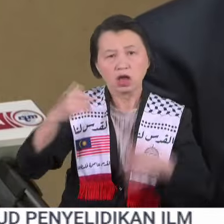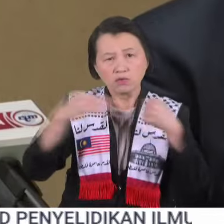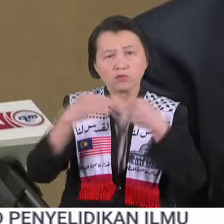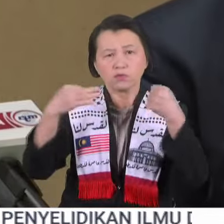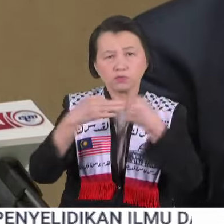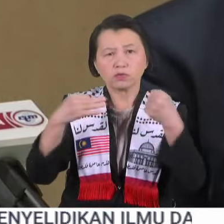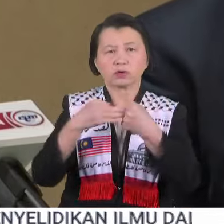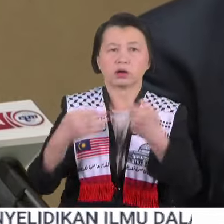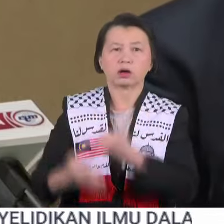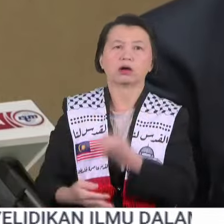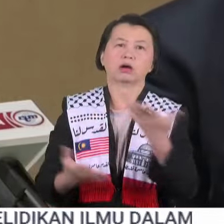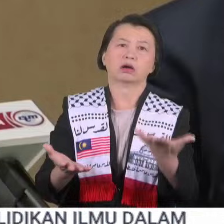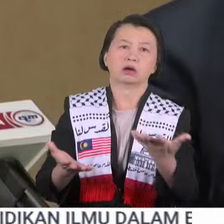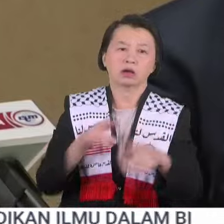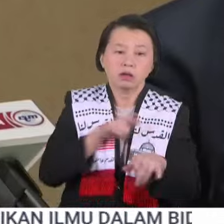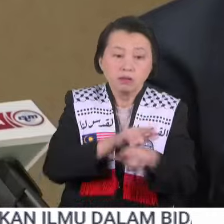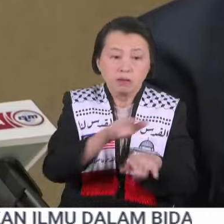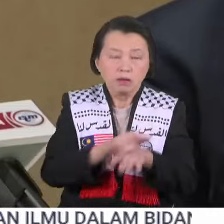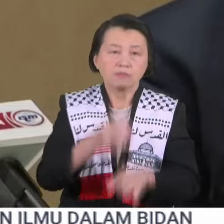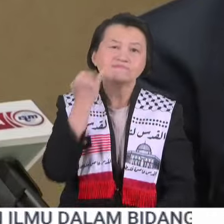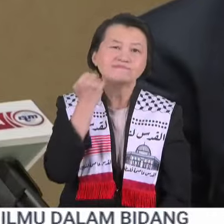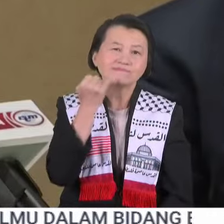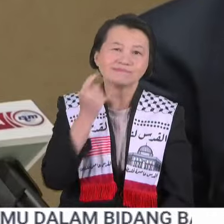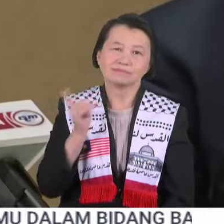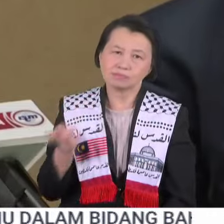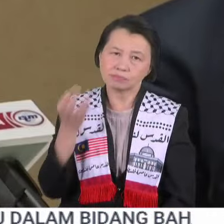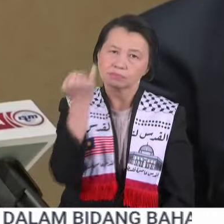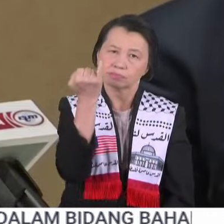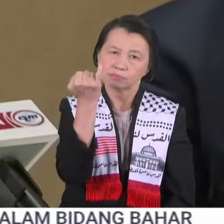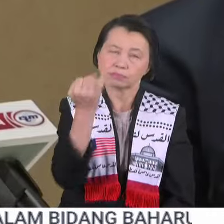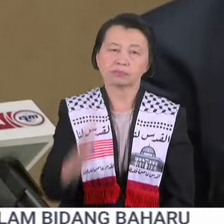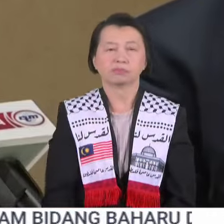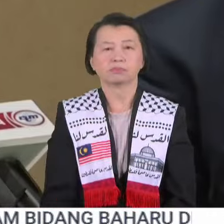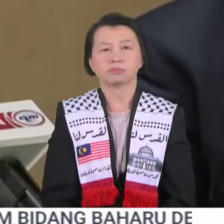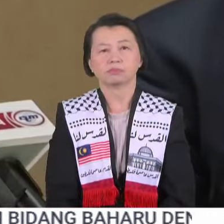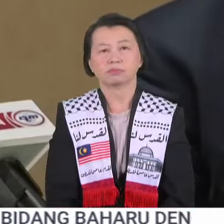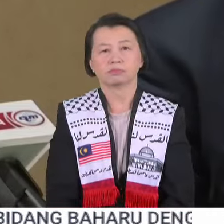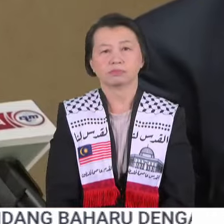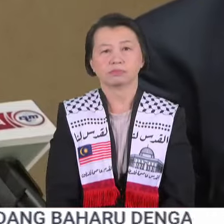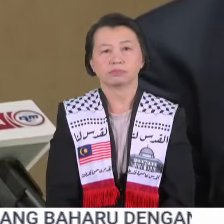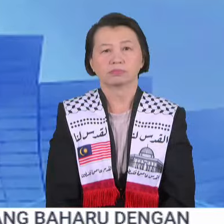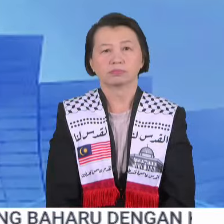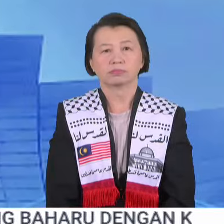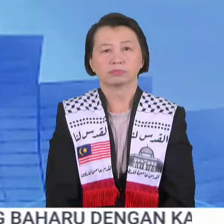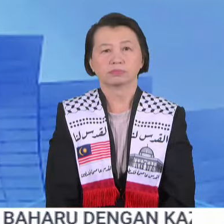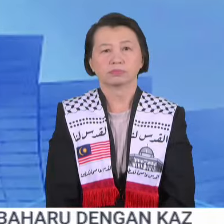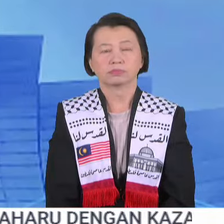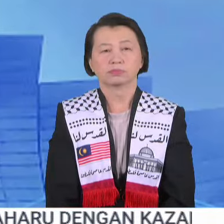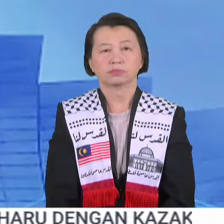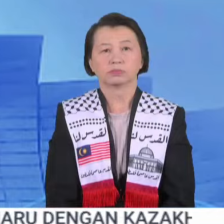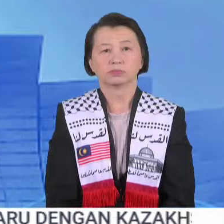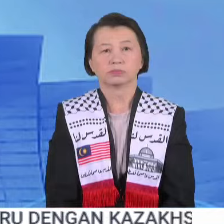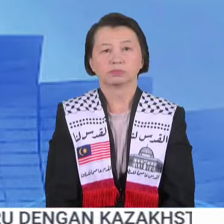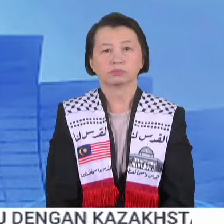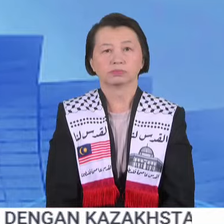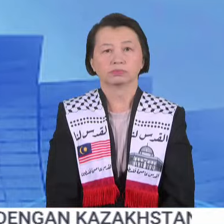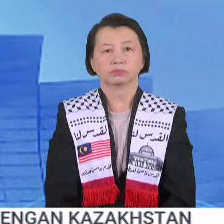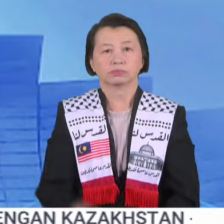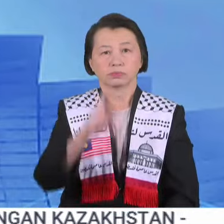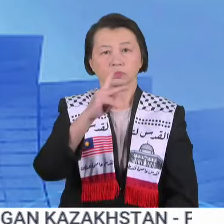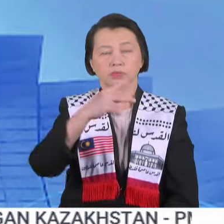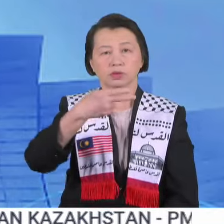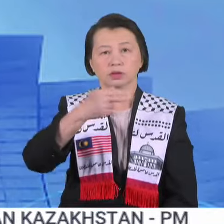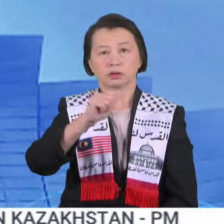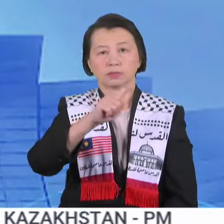fitnah dan dengan hasutan dan dengki. Langkah Khazanah